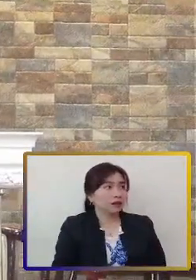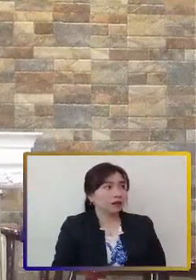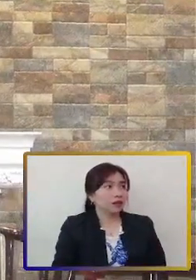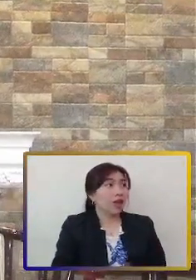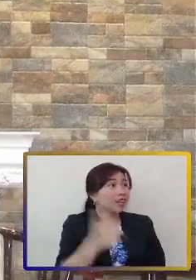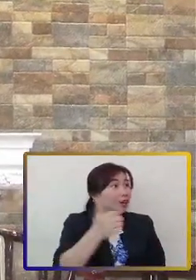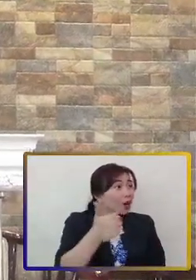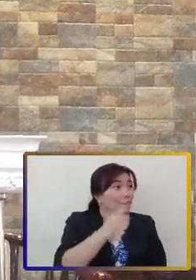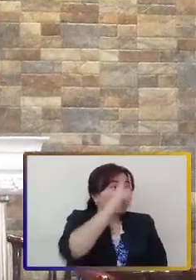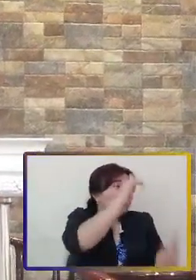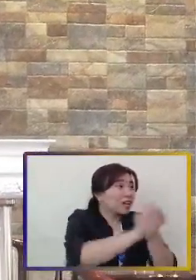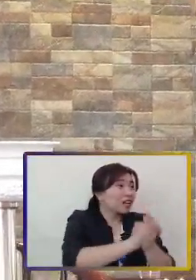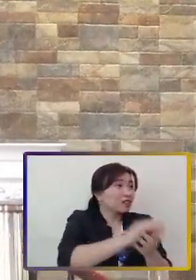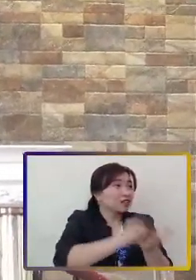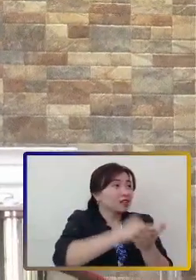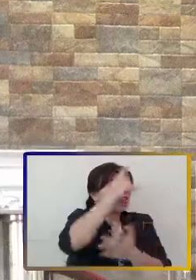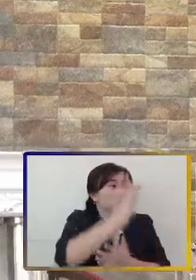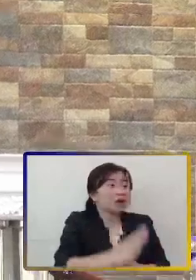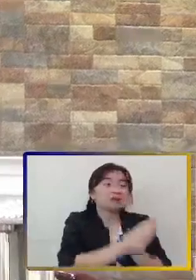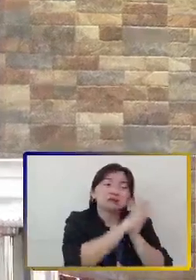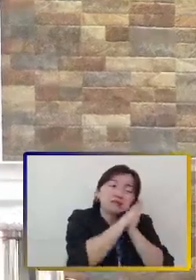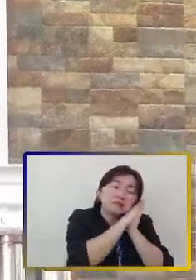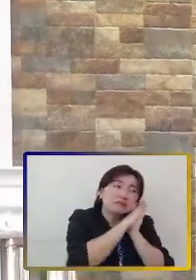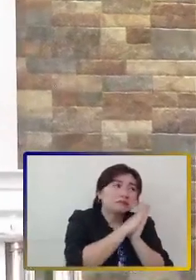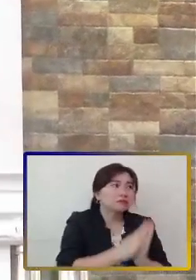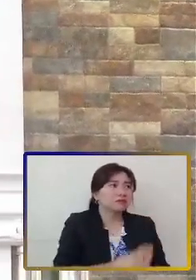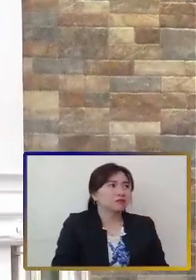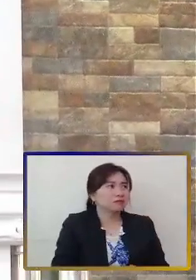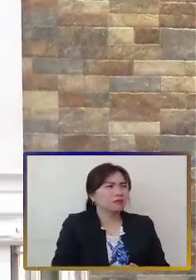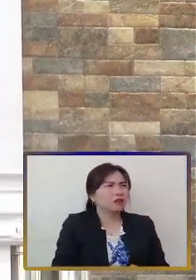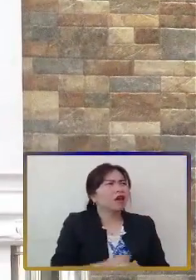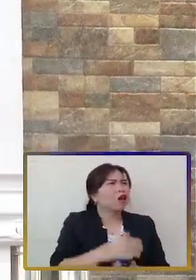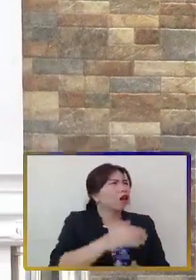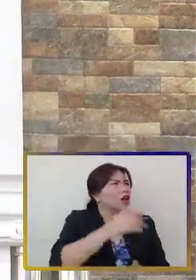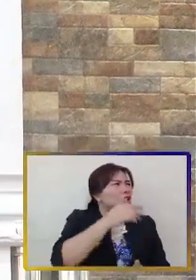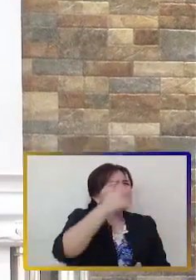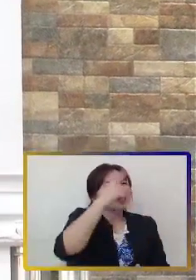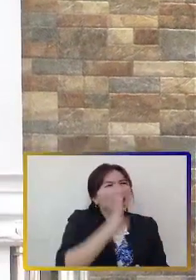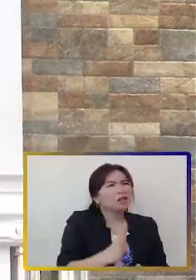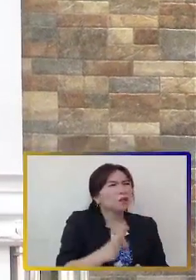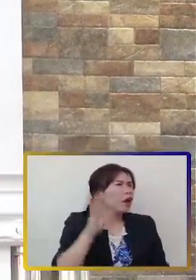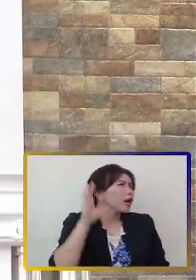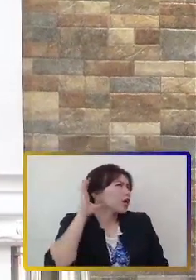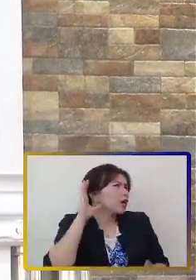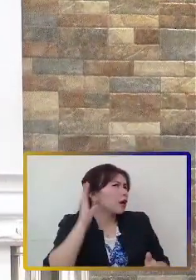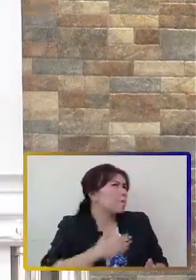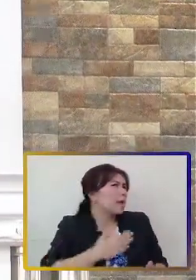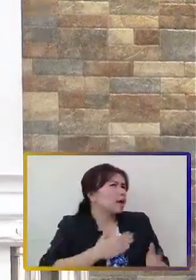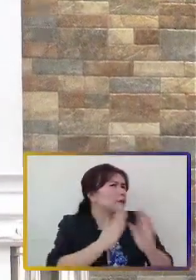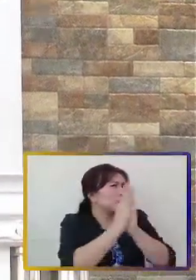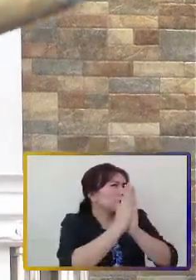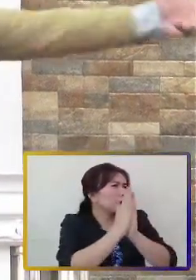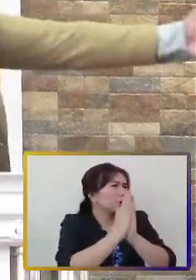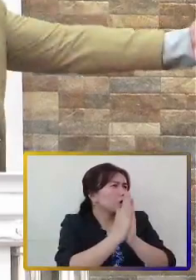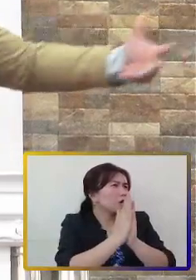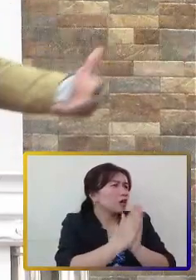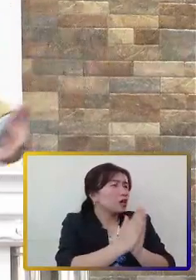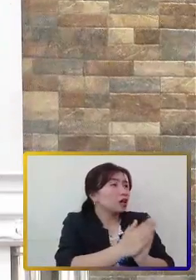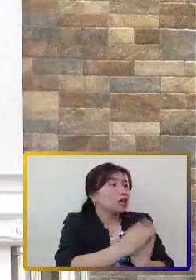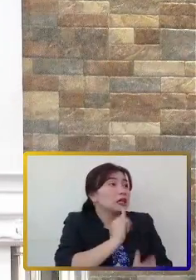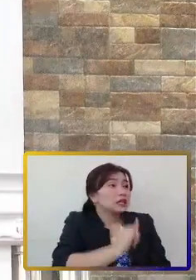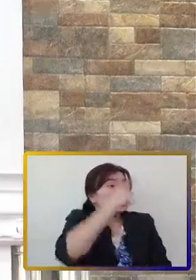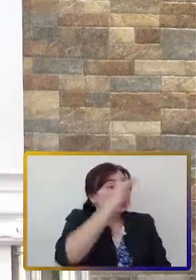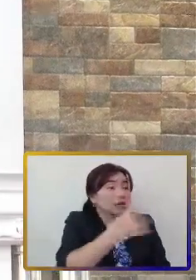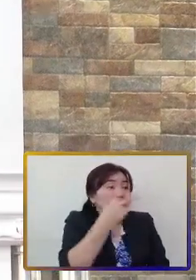mo you see naririnig pa kaya ng Diyos Naririnig niya pa kaya yung panalangin ko nakikita pa kaya ng Diyos yung